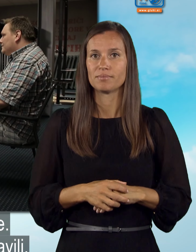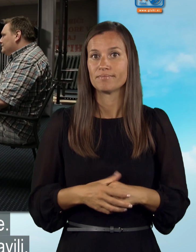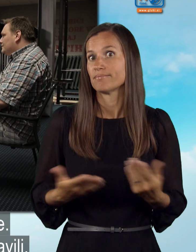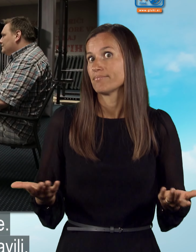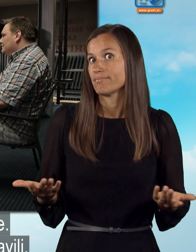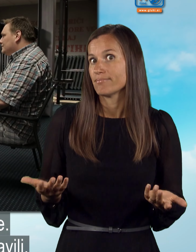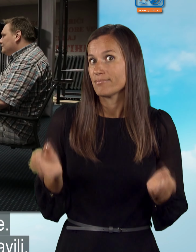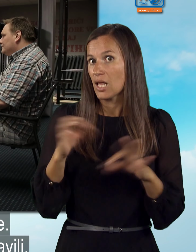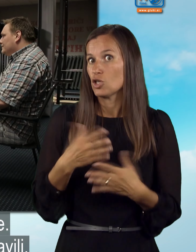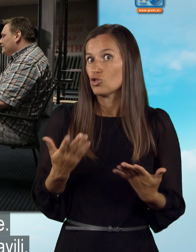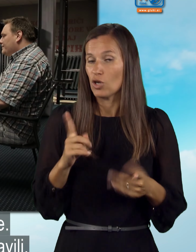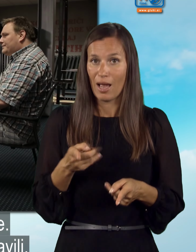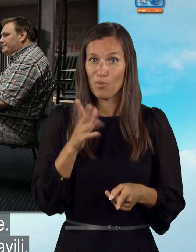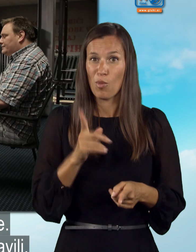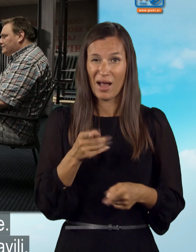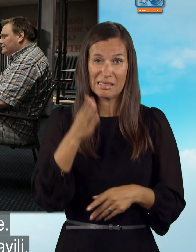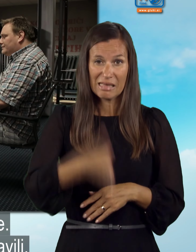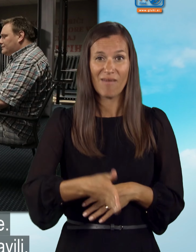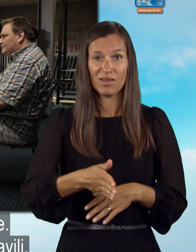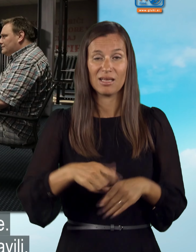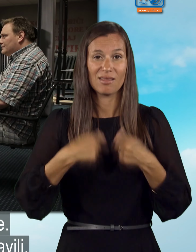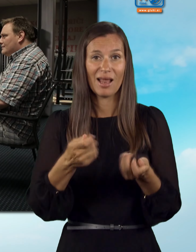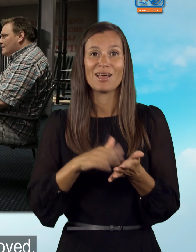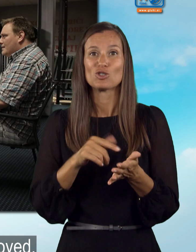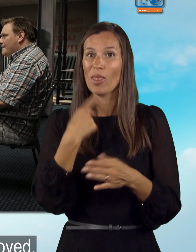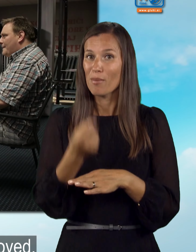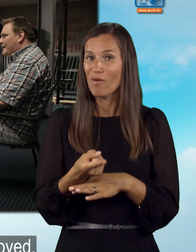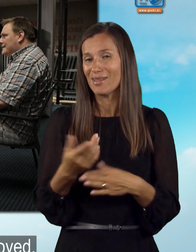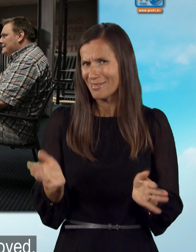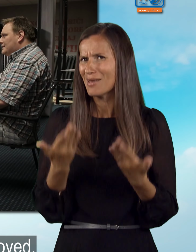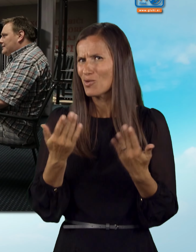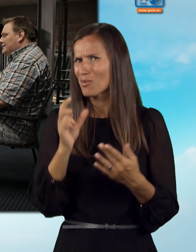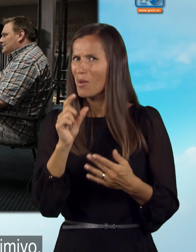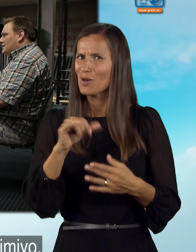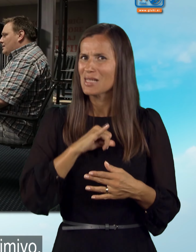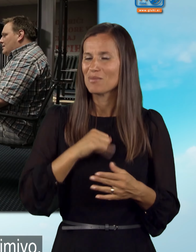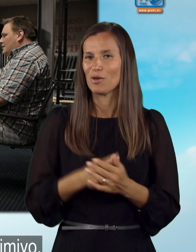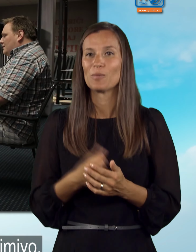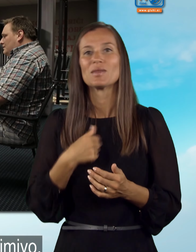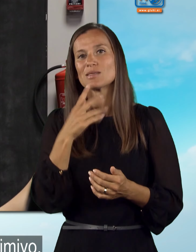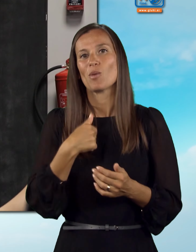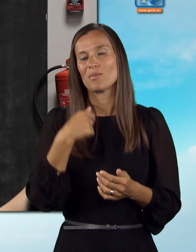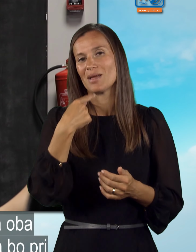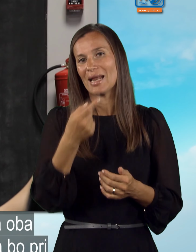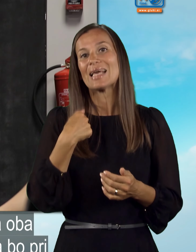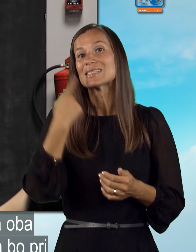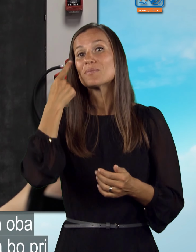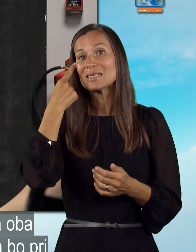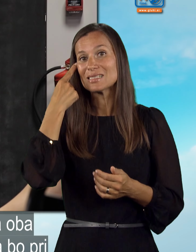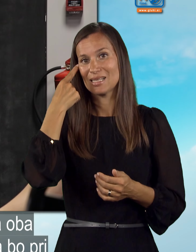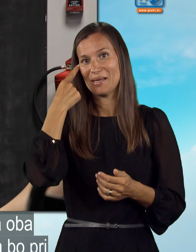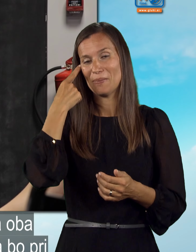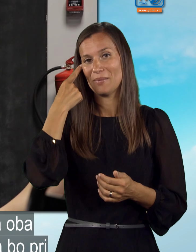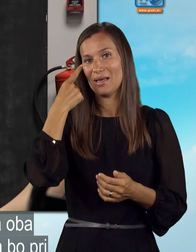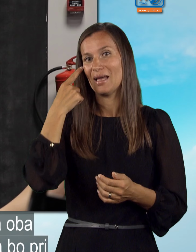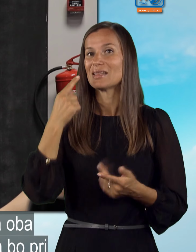tedne. Nič kaj, bomo kaj stavili, dali kakšno napoved. Dajmo, da bo malo zanimivo. Jaz bom rekla,